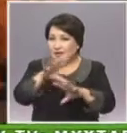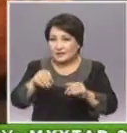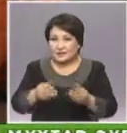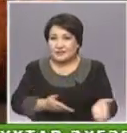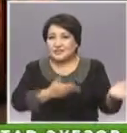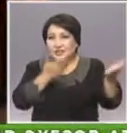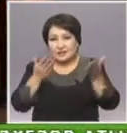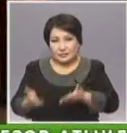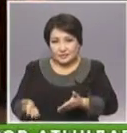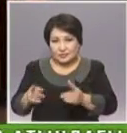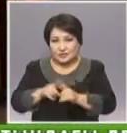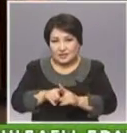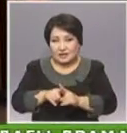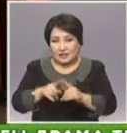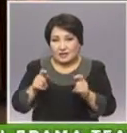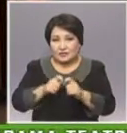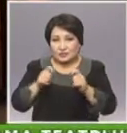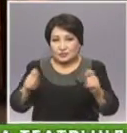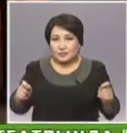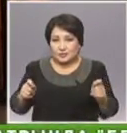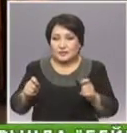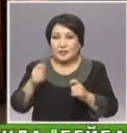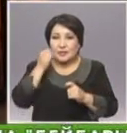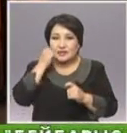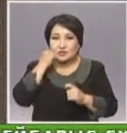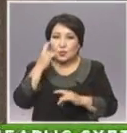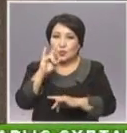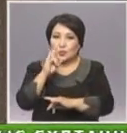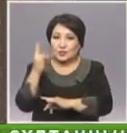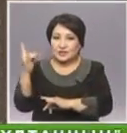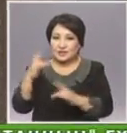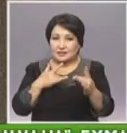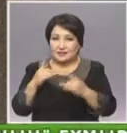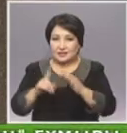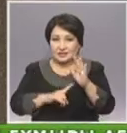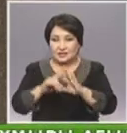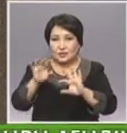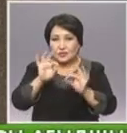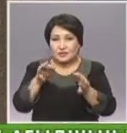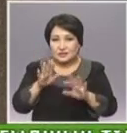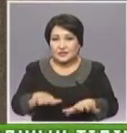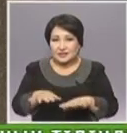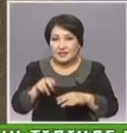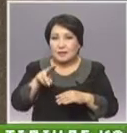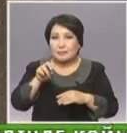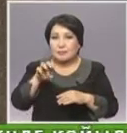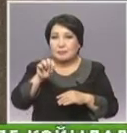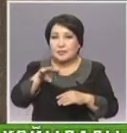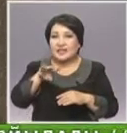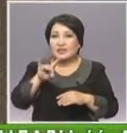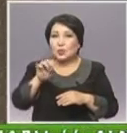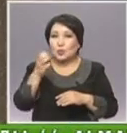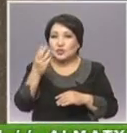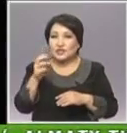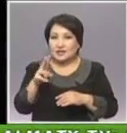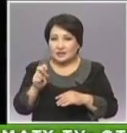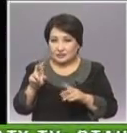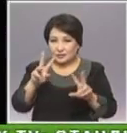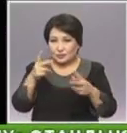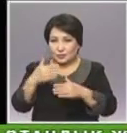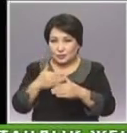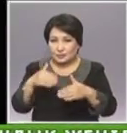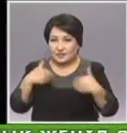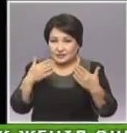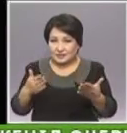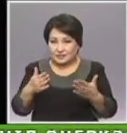шақырамыз. Шеру шымылдығын Мәскеу Қуыршақ театры ашты. Ең көне өнер шаңырағы әйгілі Петрушка қойылымын сахналап, жұртты таң тамаша